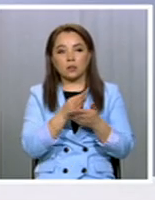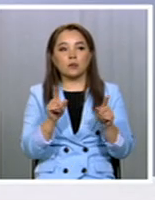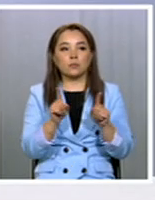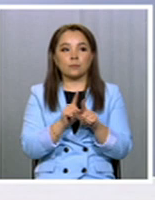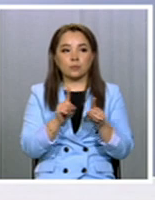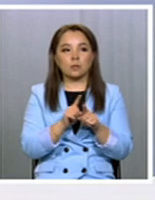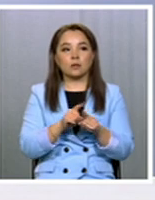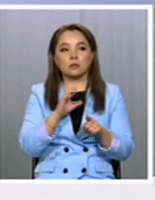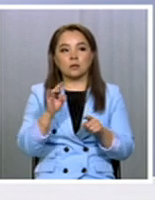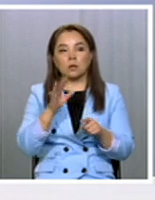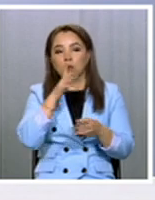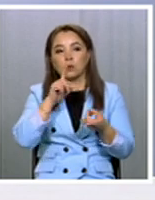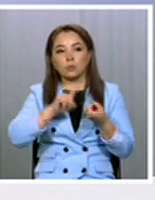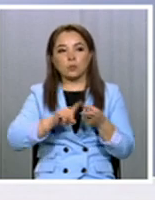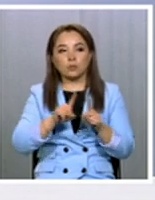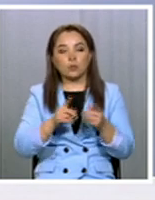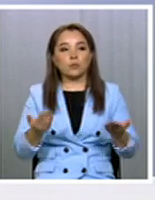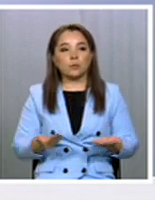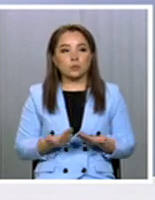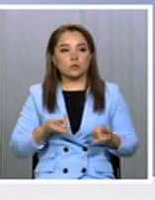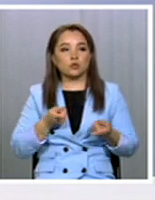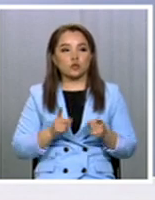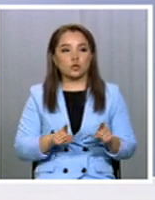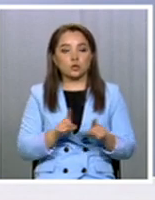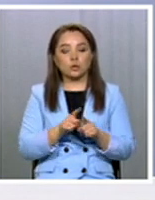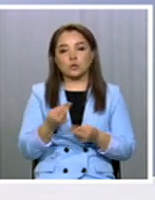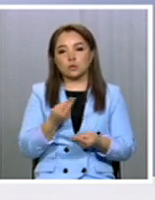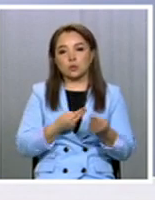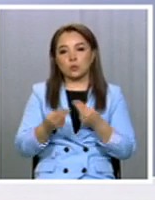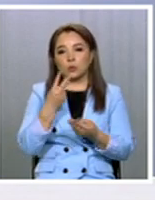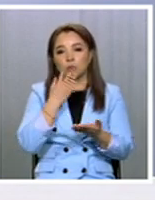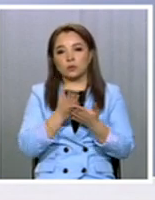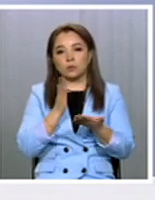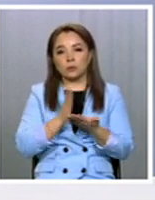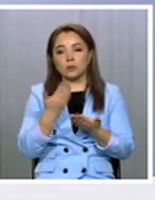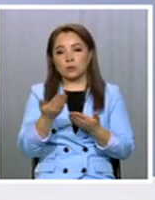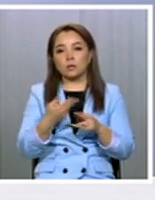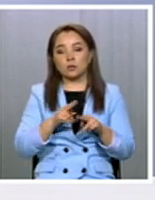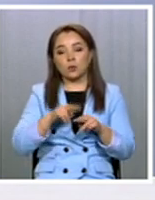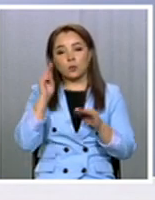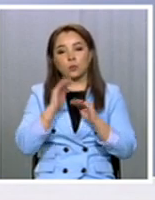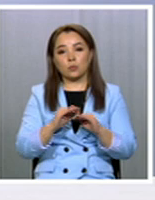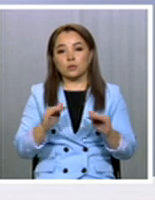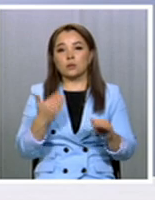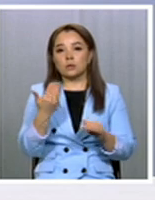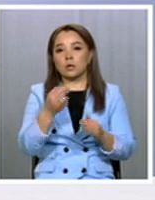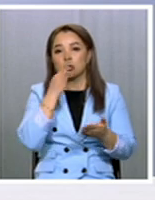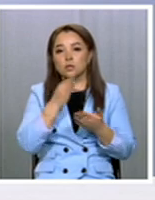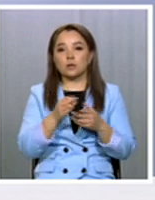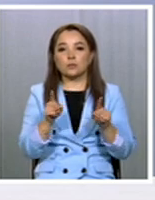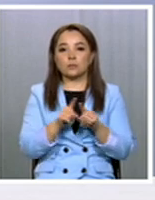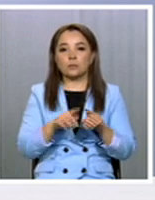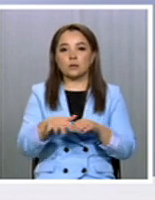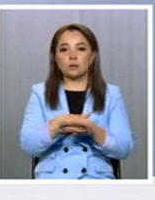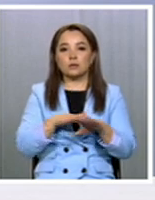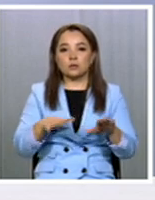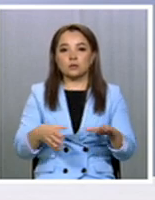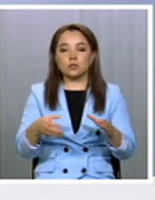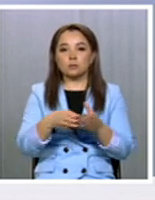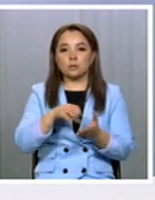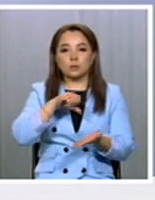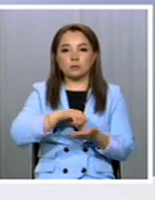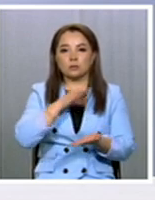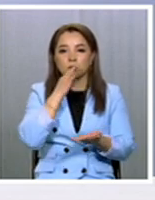үкіметінің орнығу жолдары шыншылдықпен суреттелген. Оқушылар, сіздердің берген жауаптарыңызбен сәйкес келеді деп